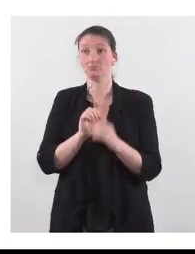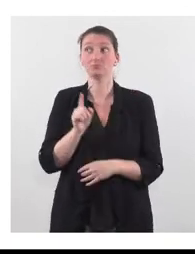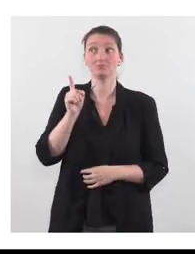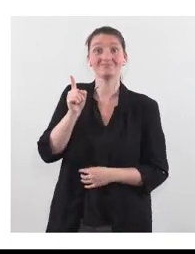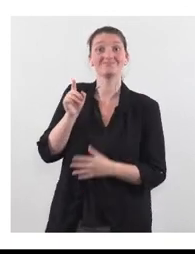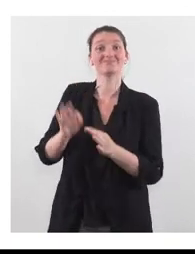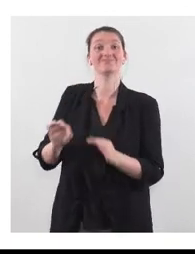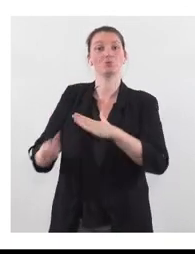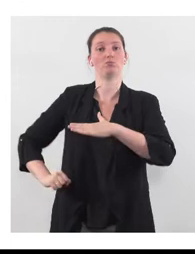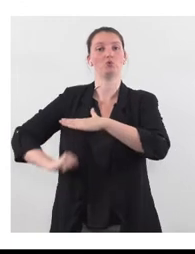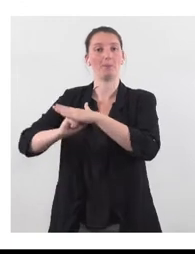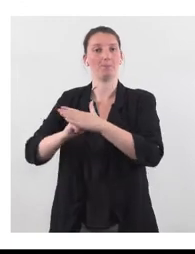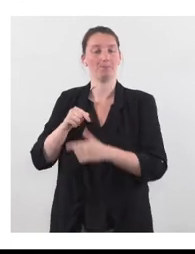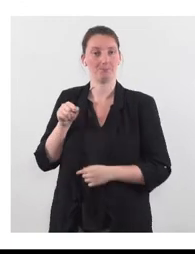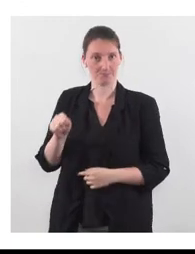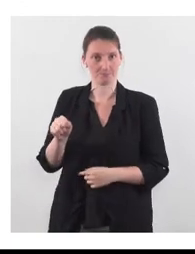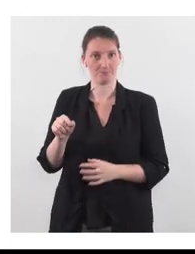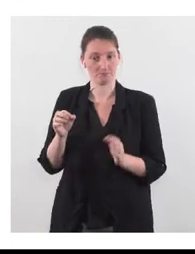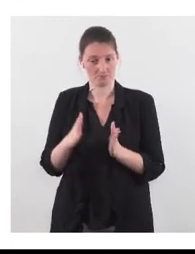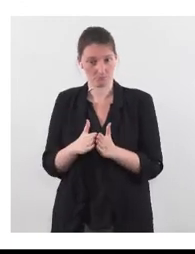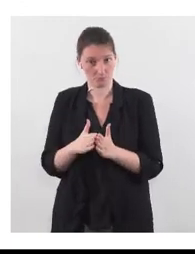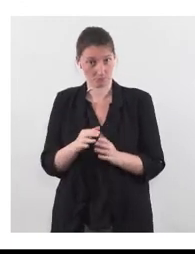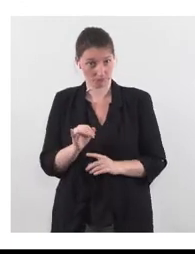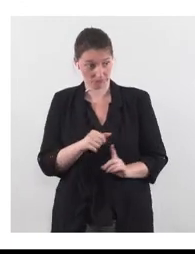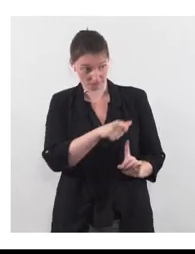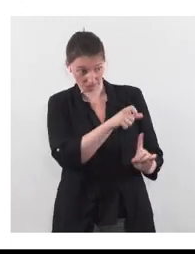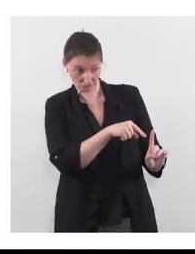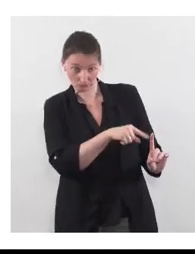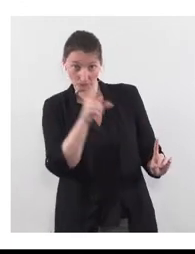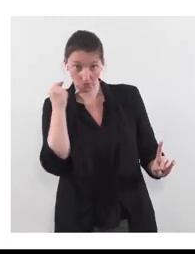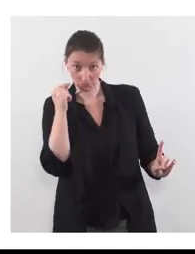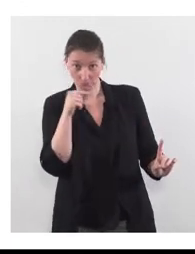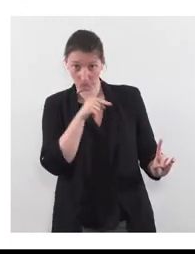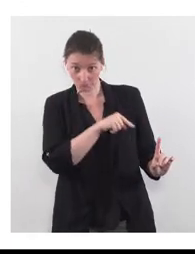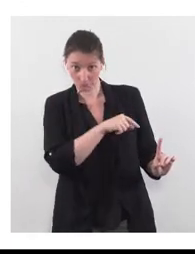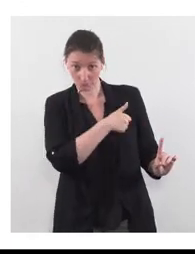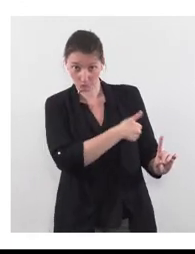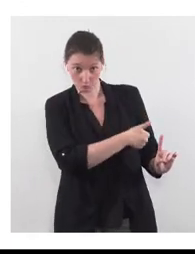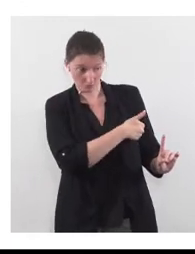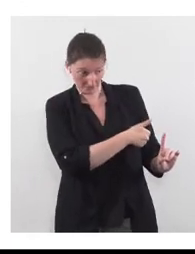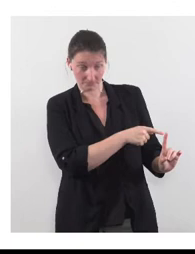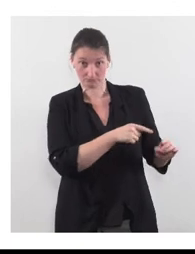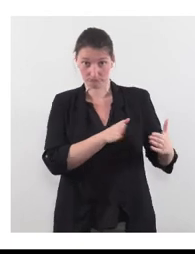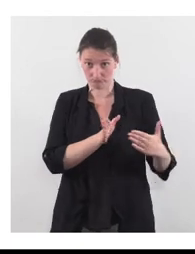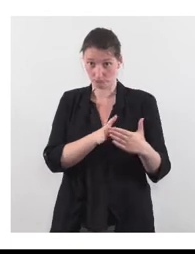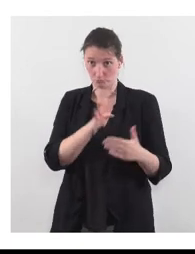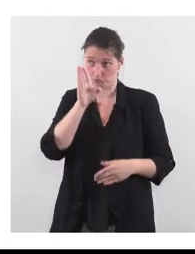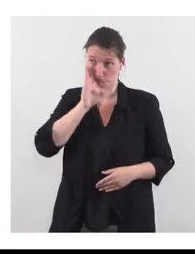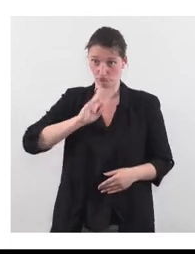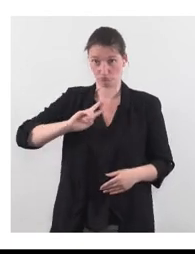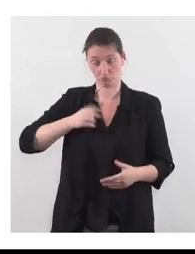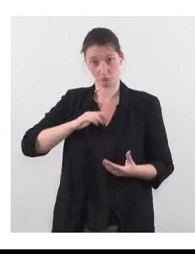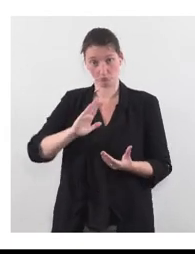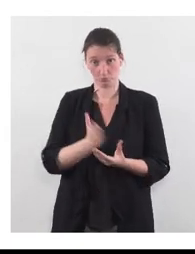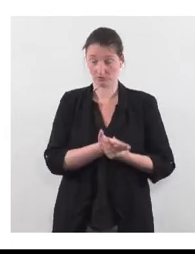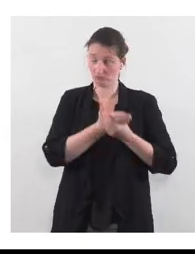suprême a demandé si c'est la personne, si l'individu a demandé l'examen de son dossier sur la